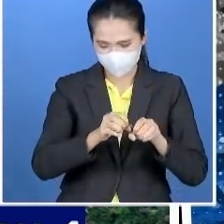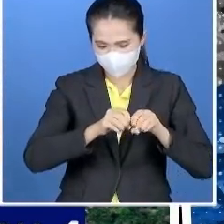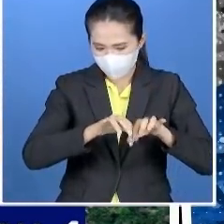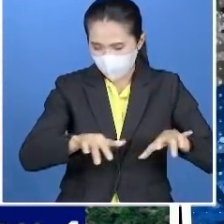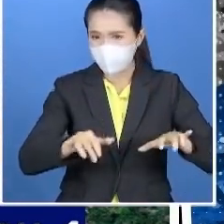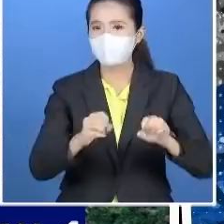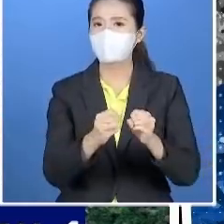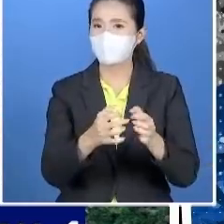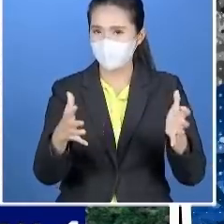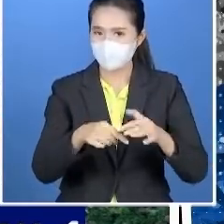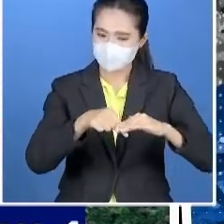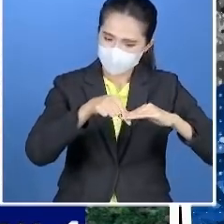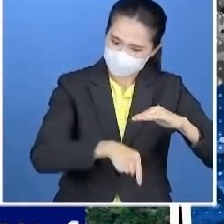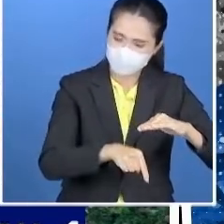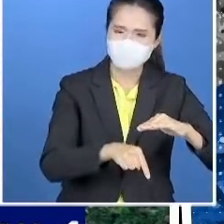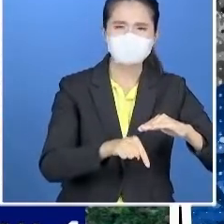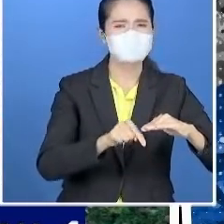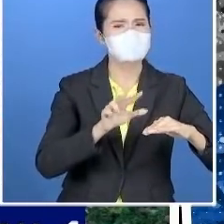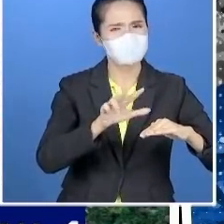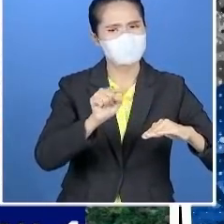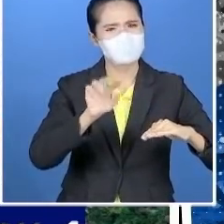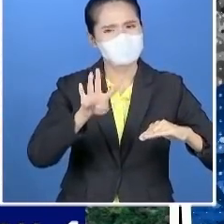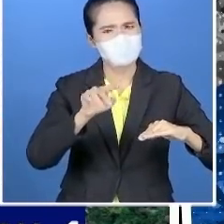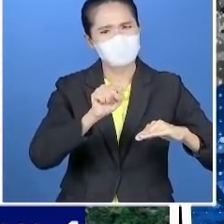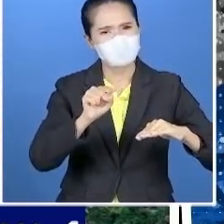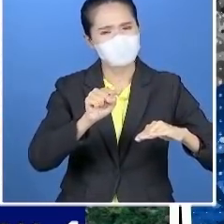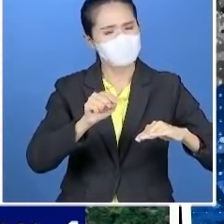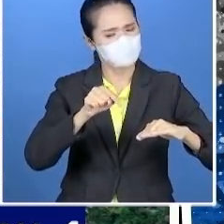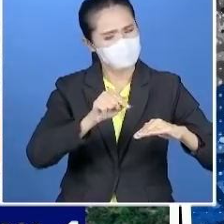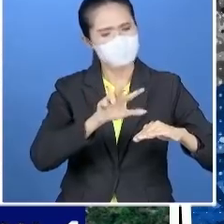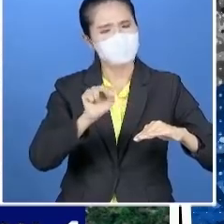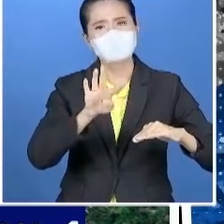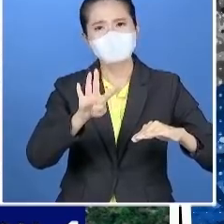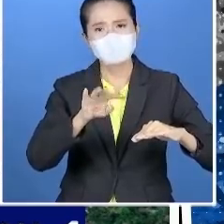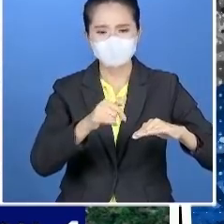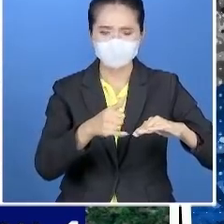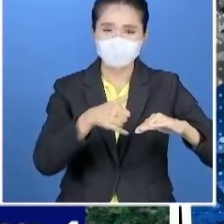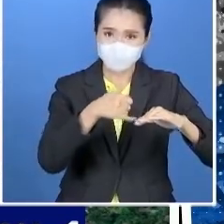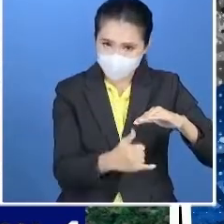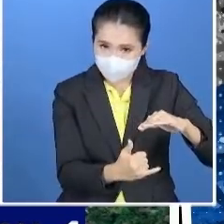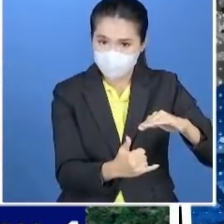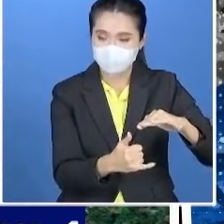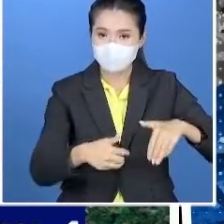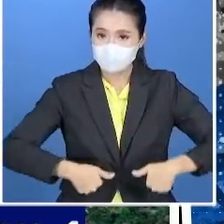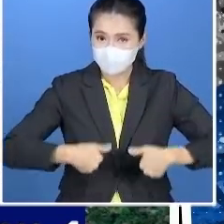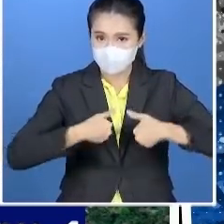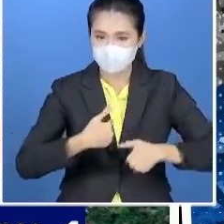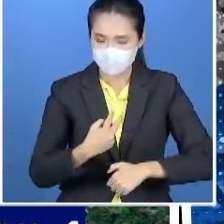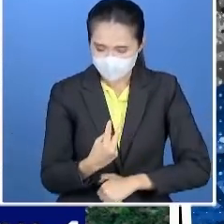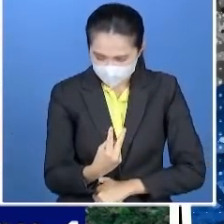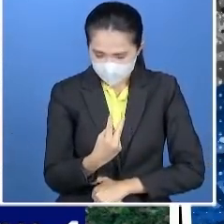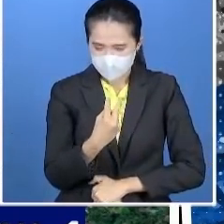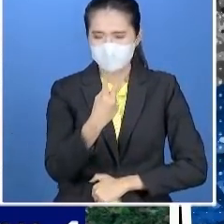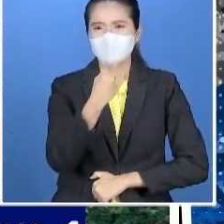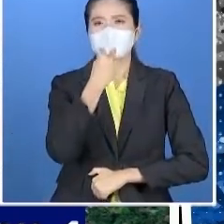ก3-4 เมตรไม่เกิน5 เมตรเพราะฉะนั้นถ้าคุณแตงโมตกลงไปแล้วยังมีชีวิตอยู่เฮือกสุดท้าย